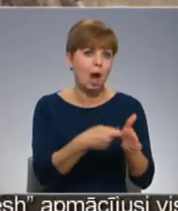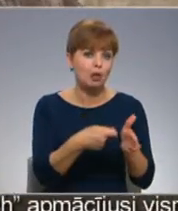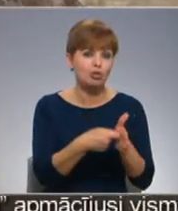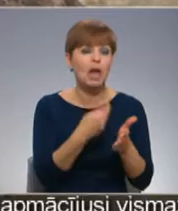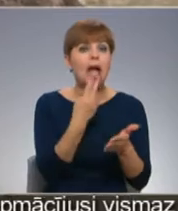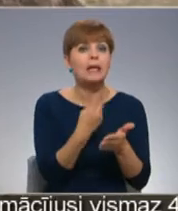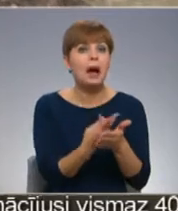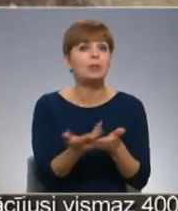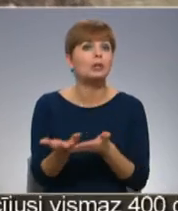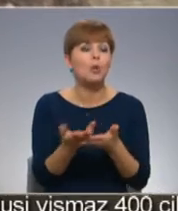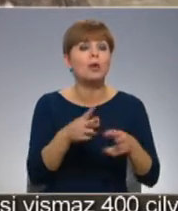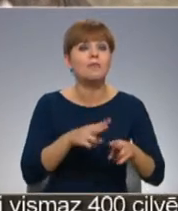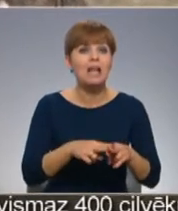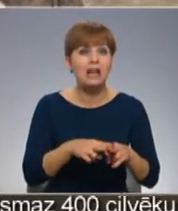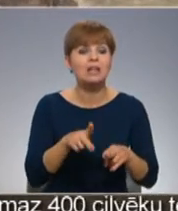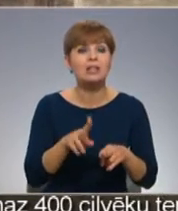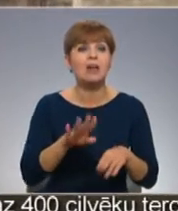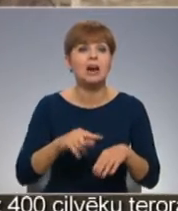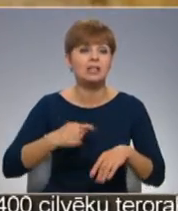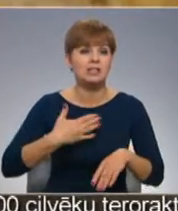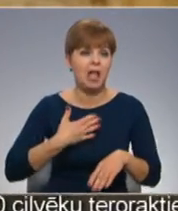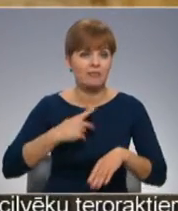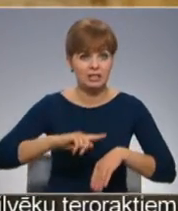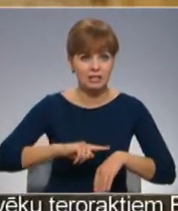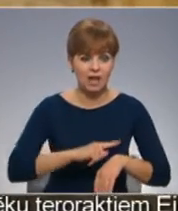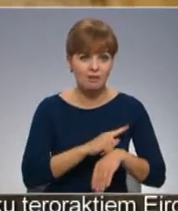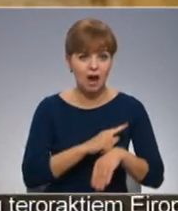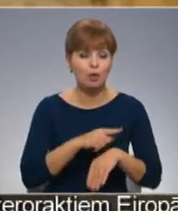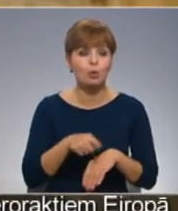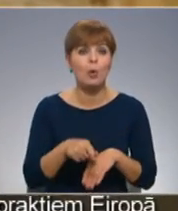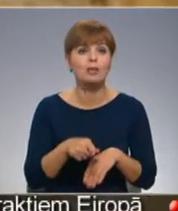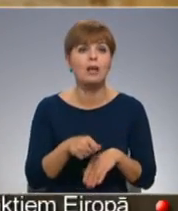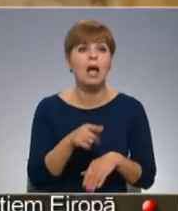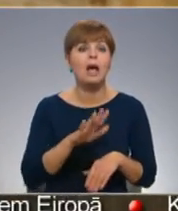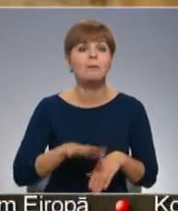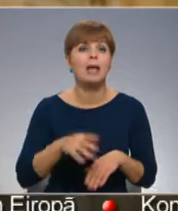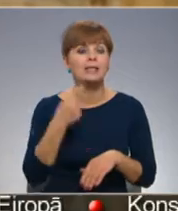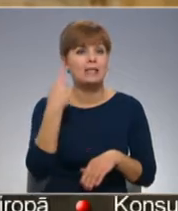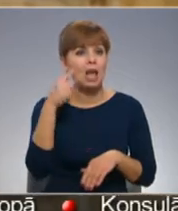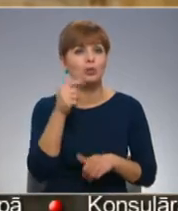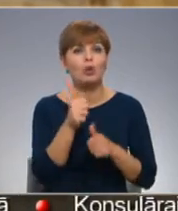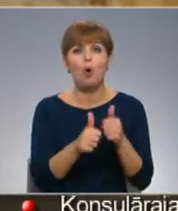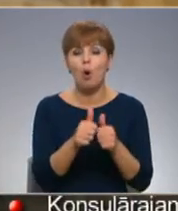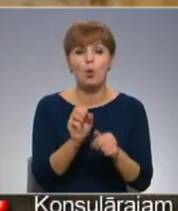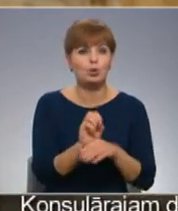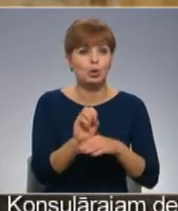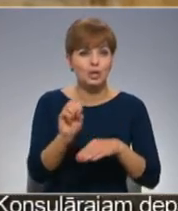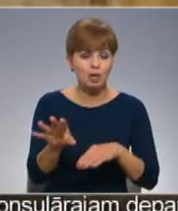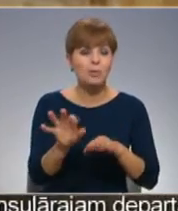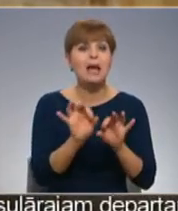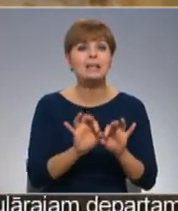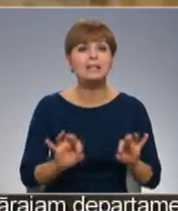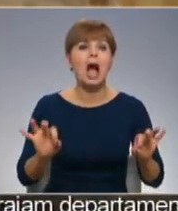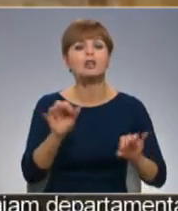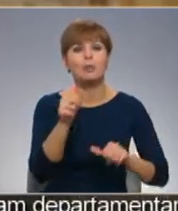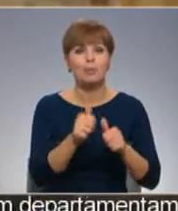jāparedz arī vietas, kur putnas sev var savainot. Es domāju, ka uz erudīcijas konkursu viņas nesūtīšu, bet uz kādu skaistumu konkursu droši